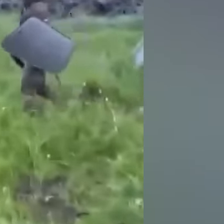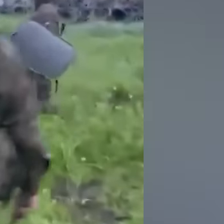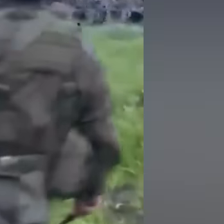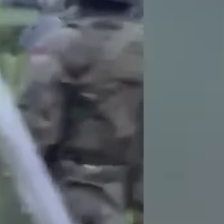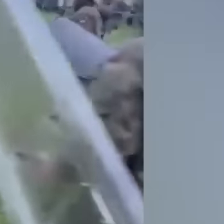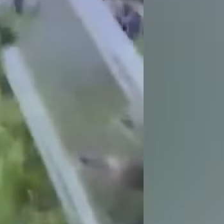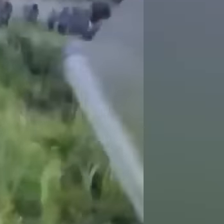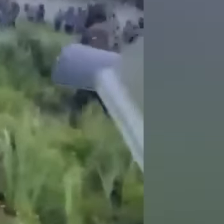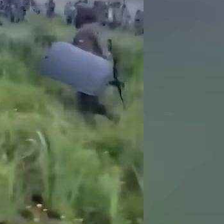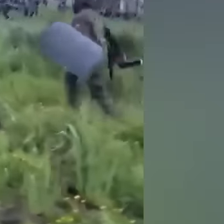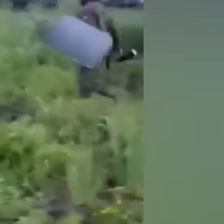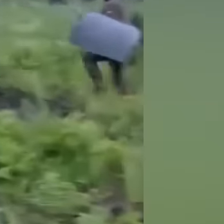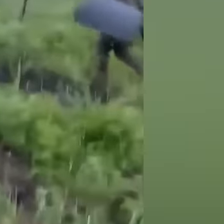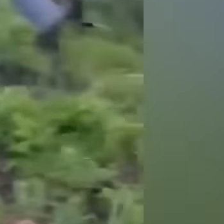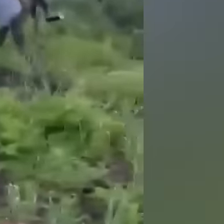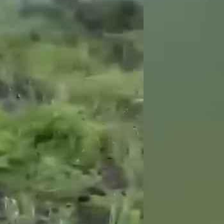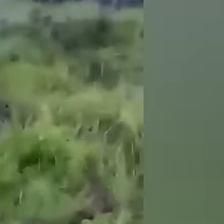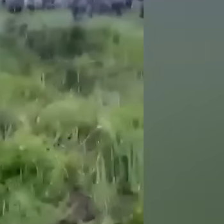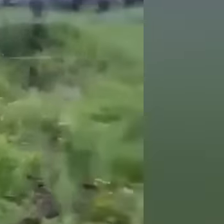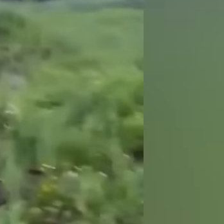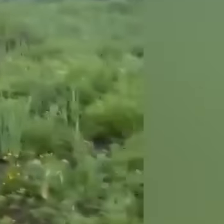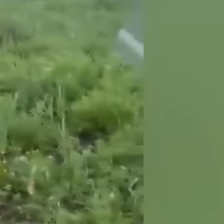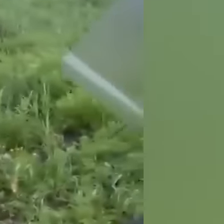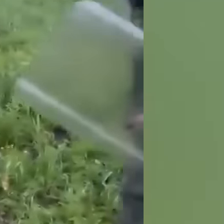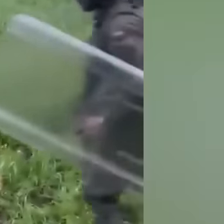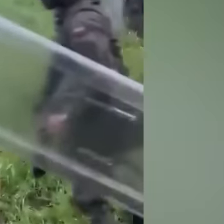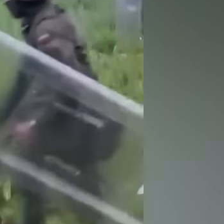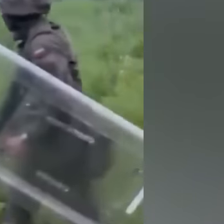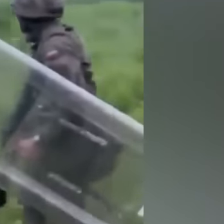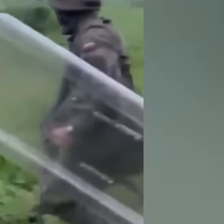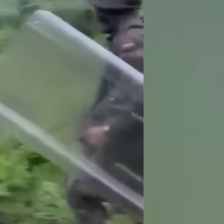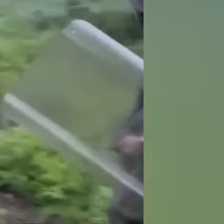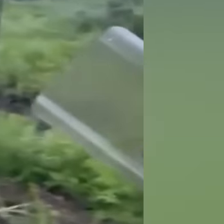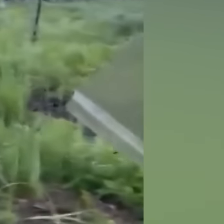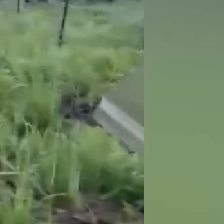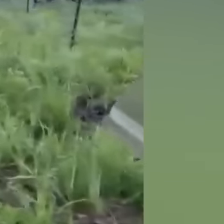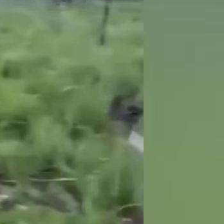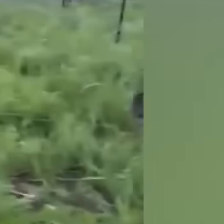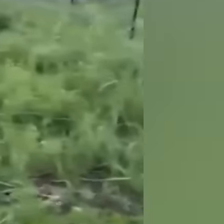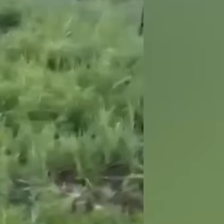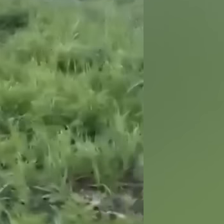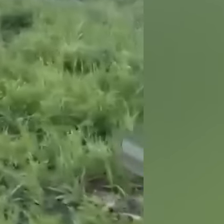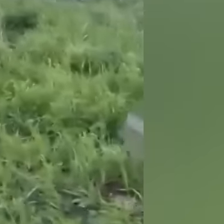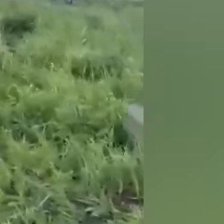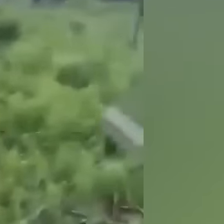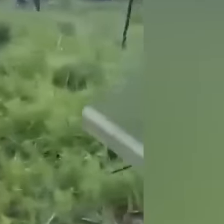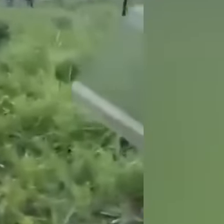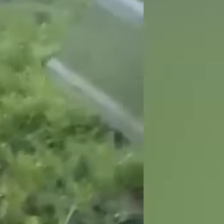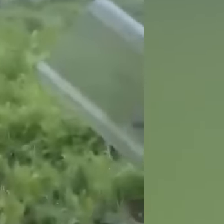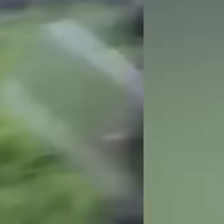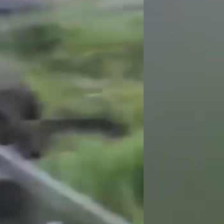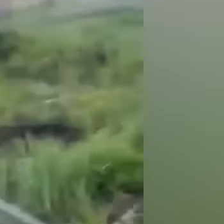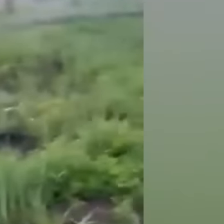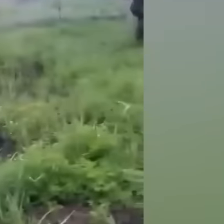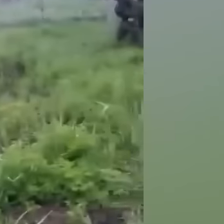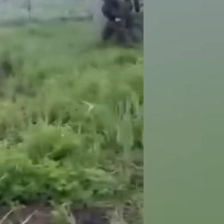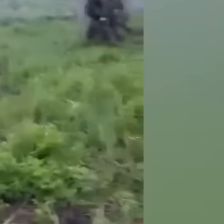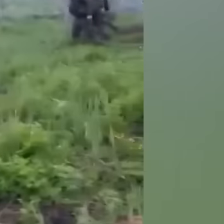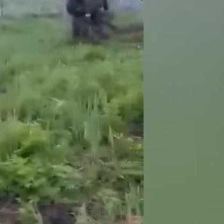żołnierzy, lżenie żołnierzy doprowadzi do tragedii. Bo mogą się zawahać, użyć broni wtedy, kiedy